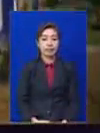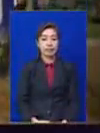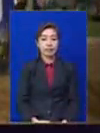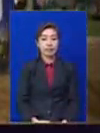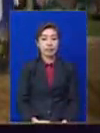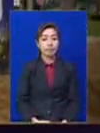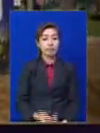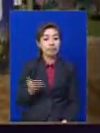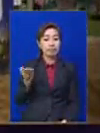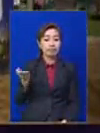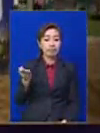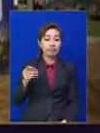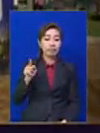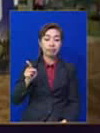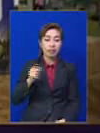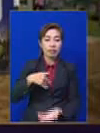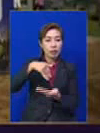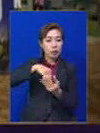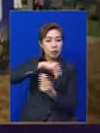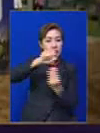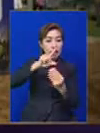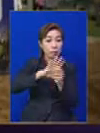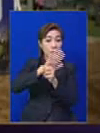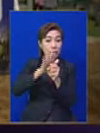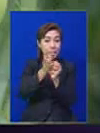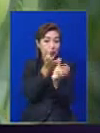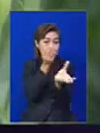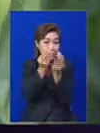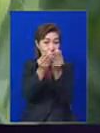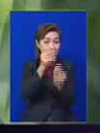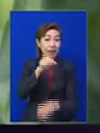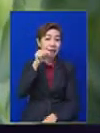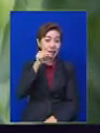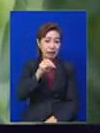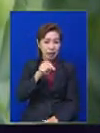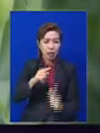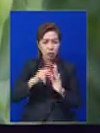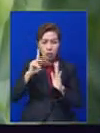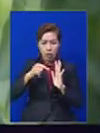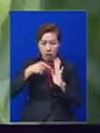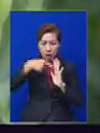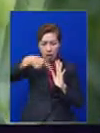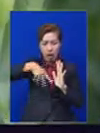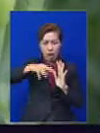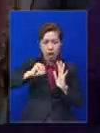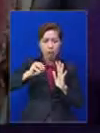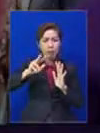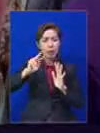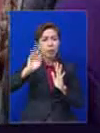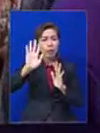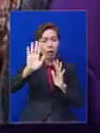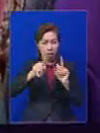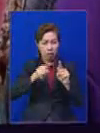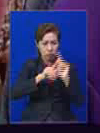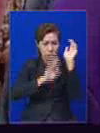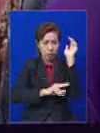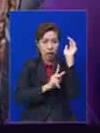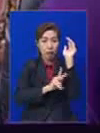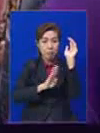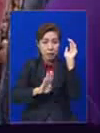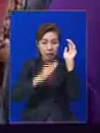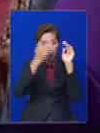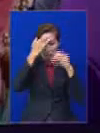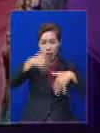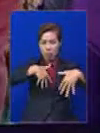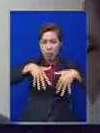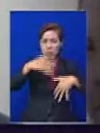ศูนย์การเรียนรู้เศรษฐกิจพอเพียงบ้านเทพพนมตำบลเขาพนมอำเภอเขาพนมจังหวัดกระบี่จากการที่ได้มีชาวบ้านมาบุ